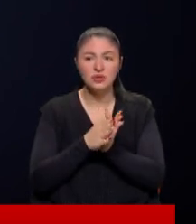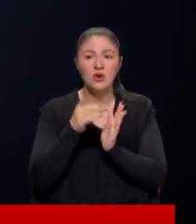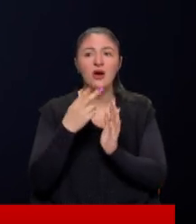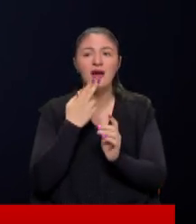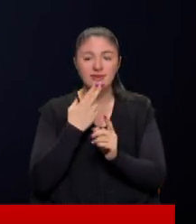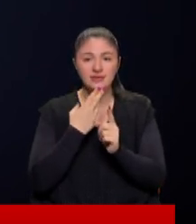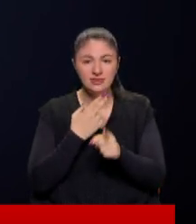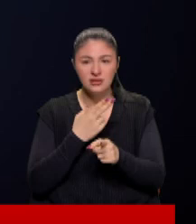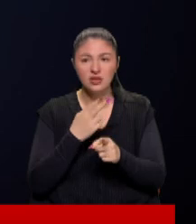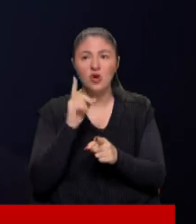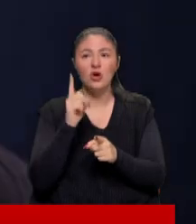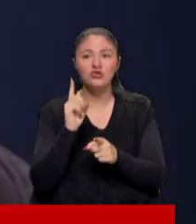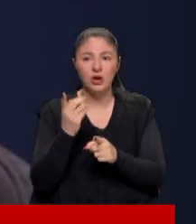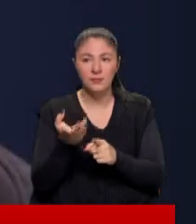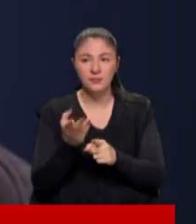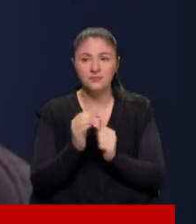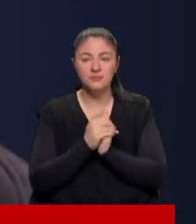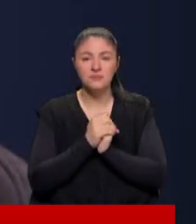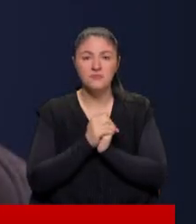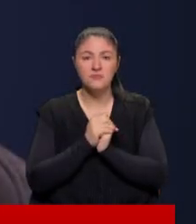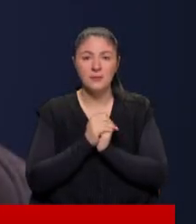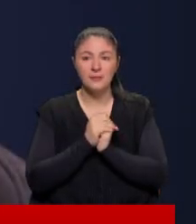kadın, hocam